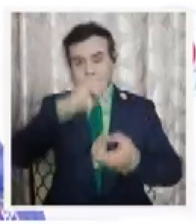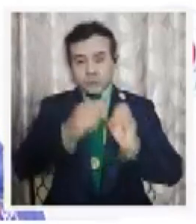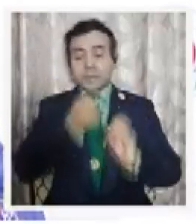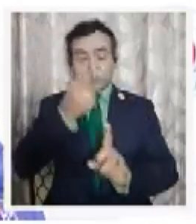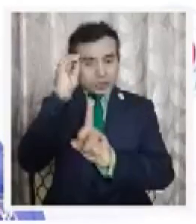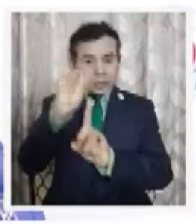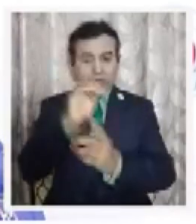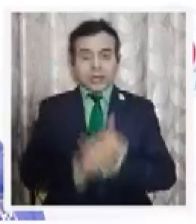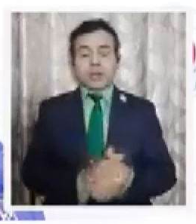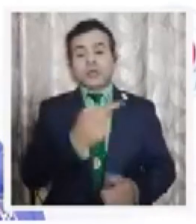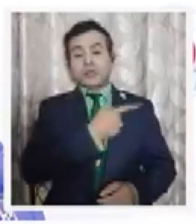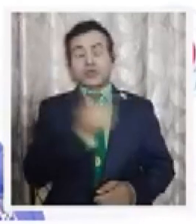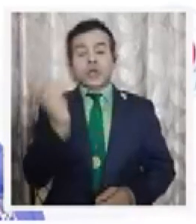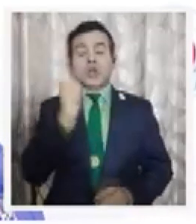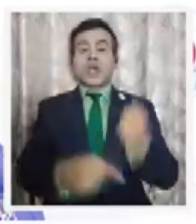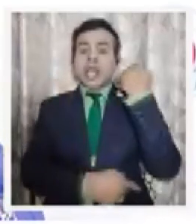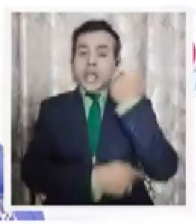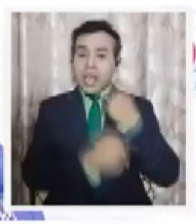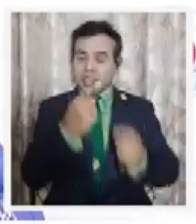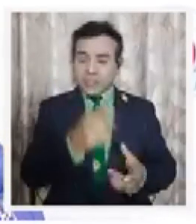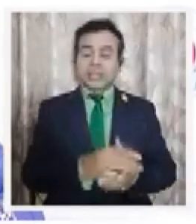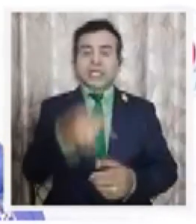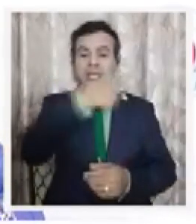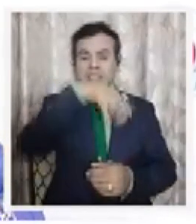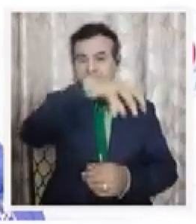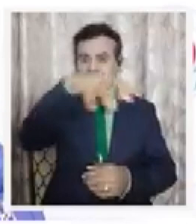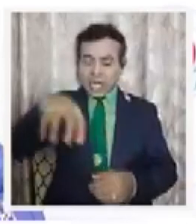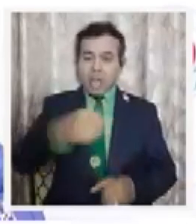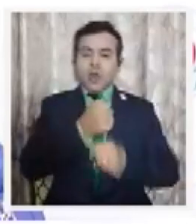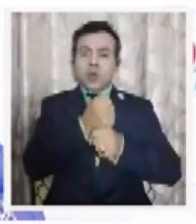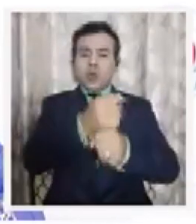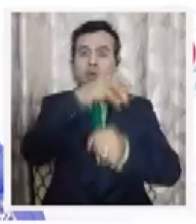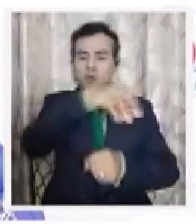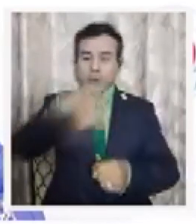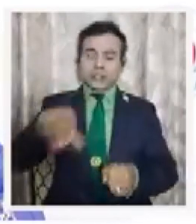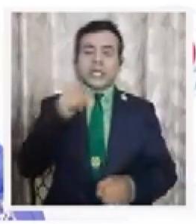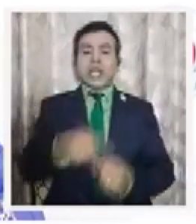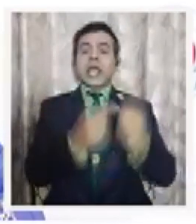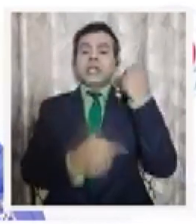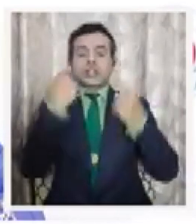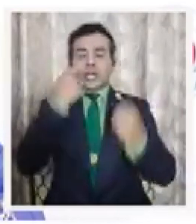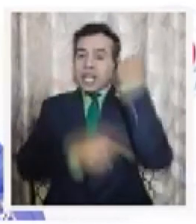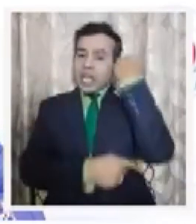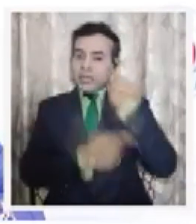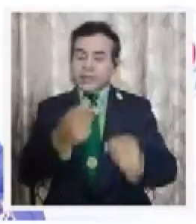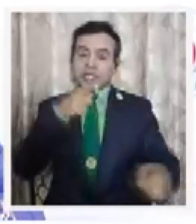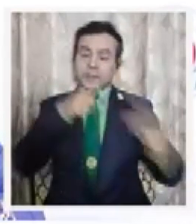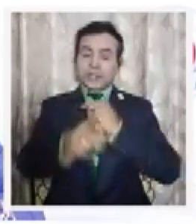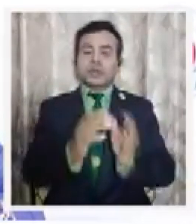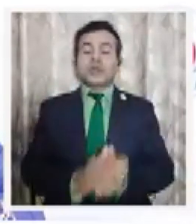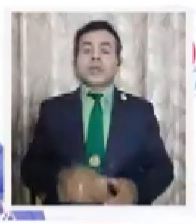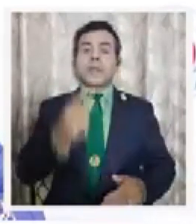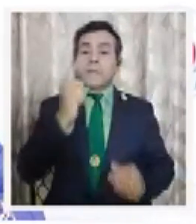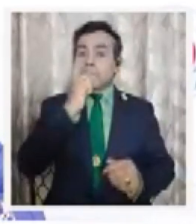চাই। বর্তমানে কোভিড-19 পরিস্থিতিতেও দেশের সকল স্বাস্থ্য প্রতিষ্ঠান, যেমন মেডিকেল কলেজ হাসপাতাল, জেলা হাসপাতাল